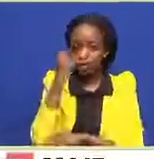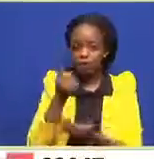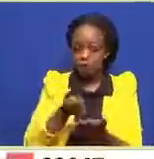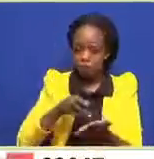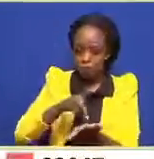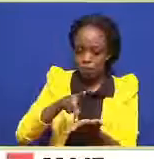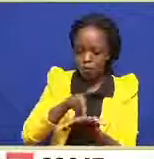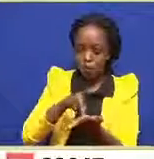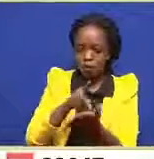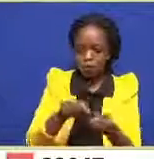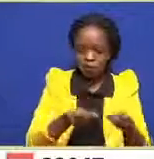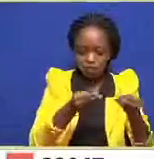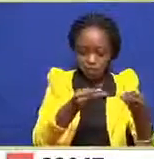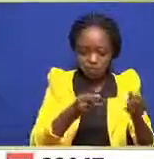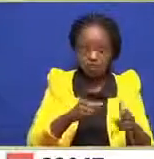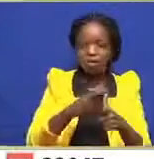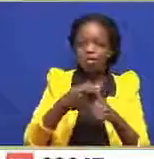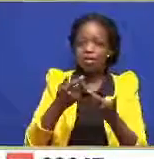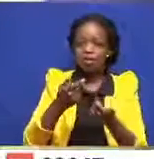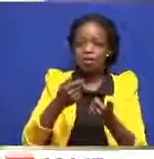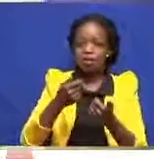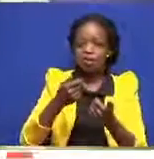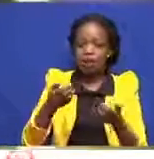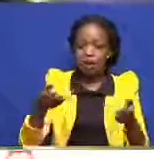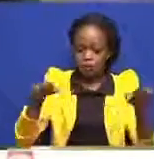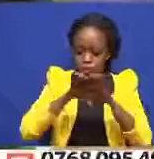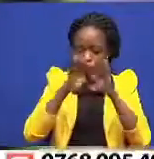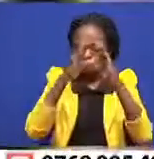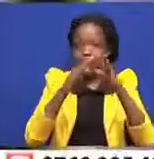na kisha kuwafungia ndani ya chumba.